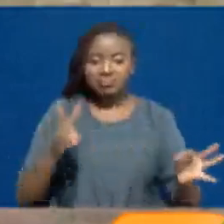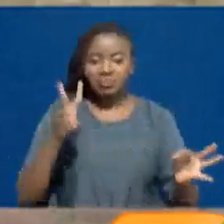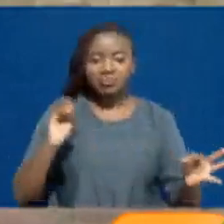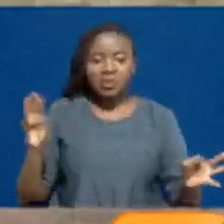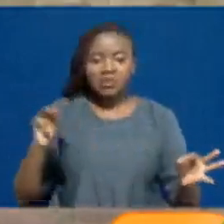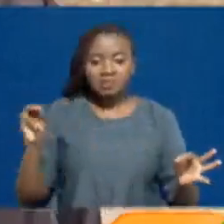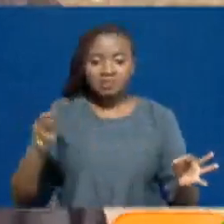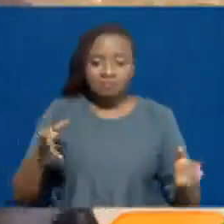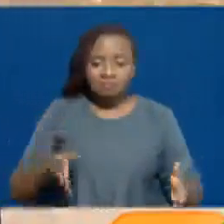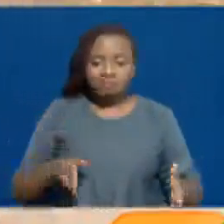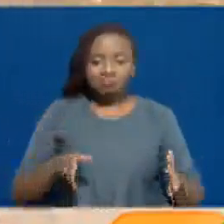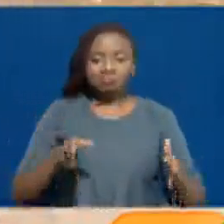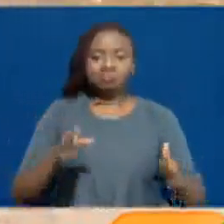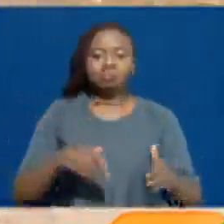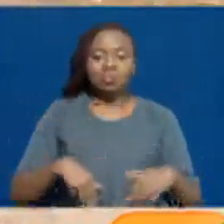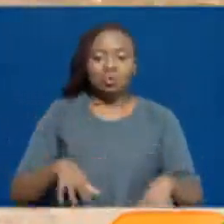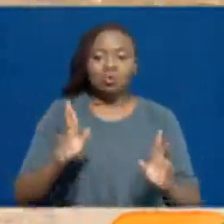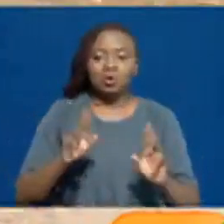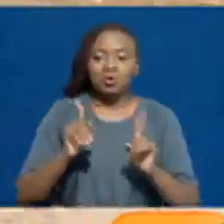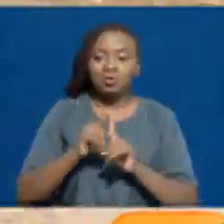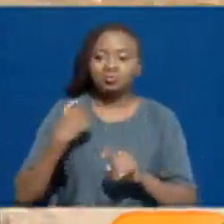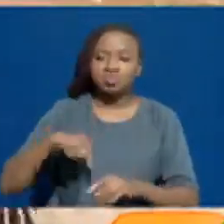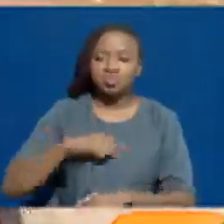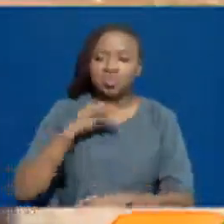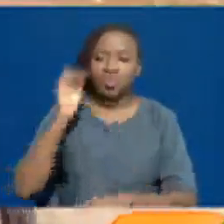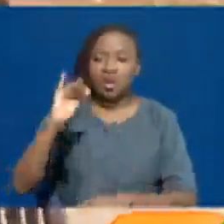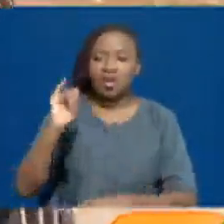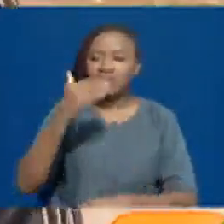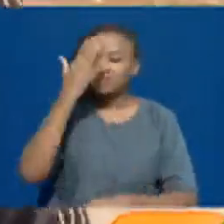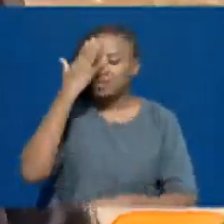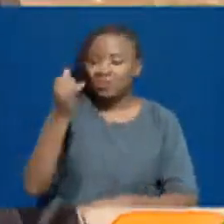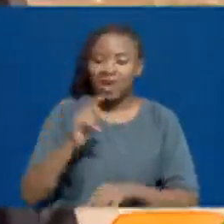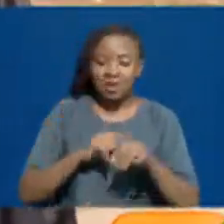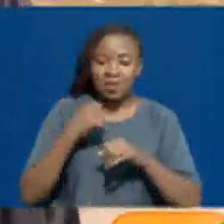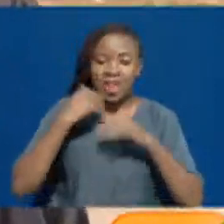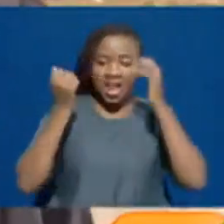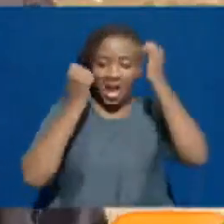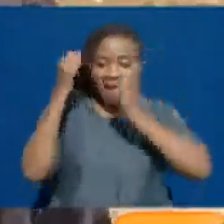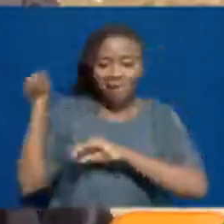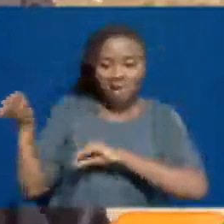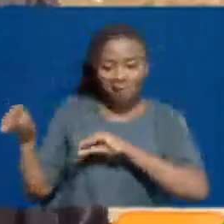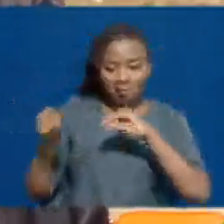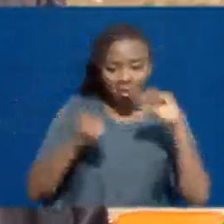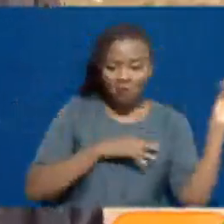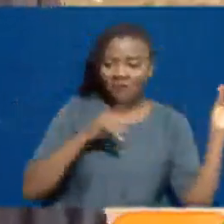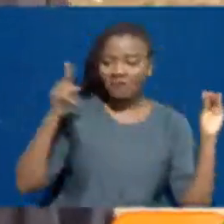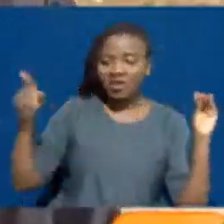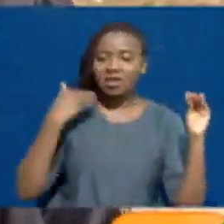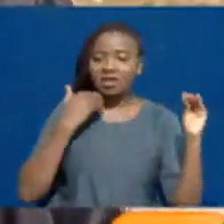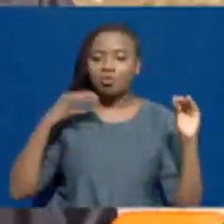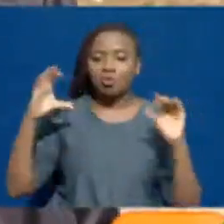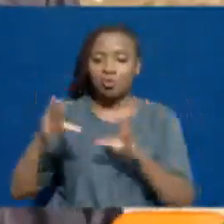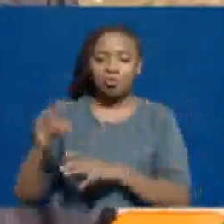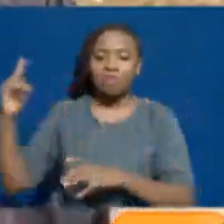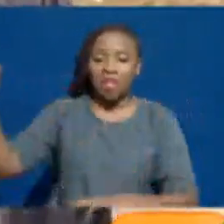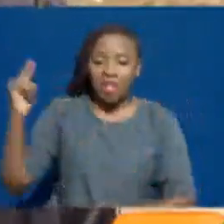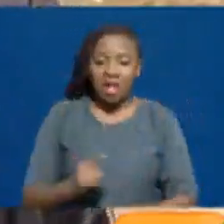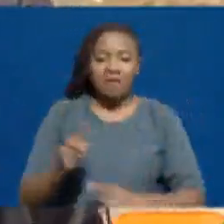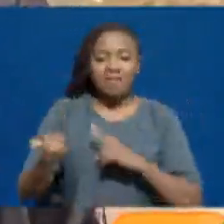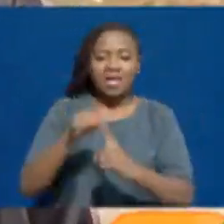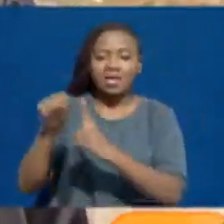ambapo hakuna maji. Na kwa nini tunauliza mara nyingi jeshi wakiondoka tu kidogo wanajulishwa na nani? Jeshi wameondoka